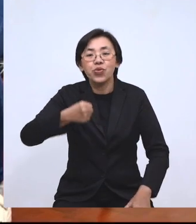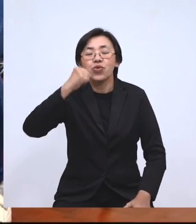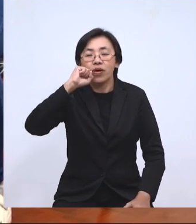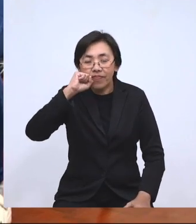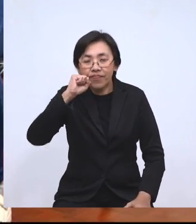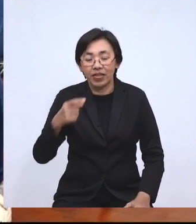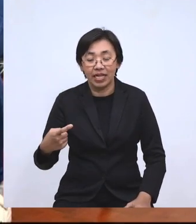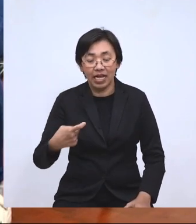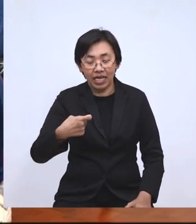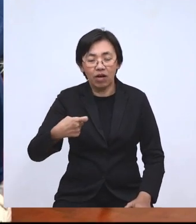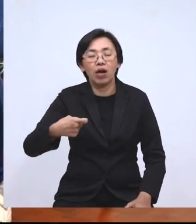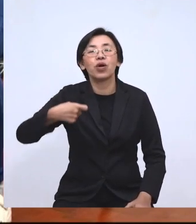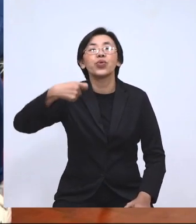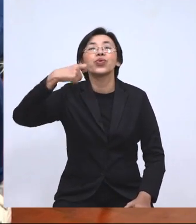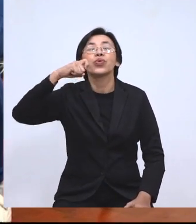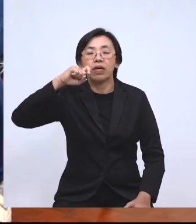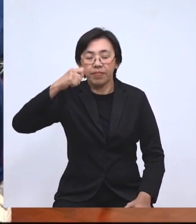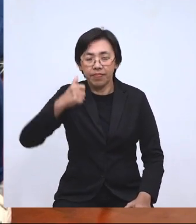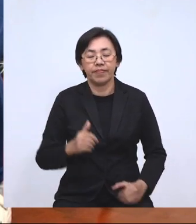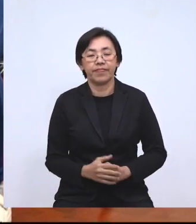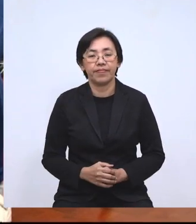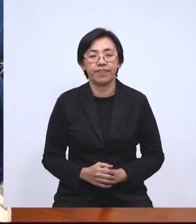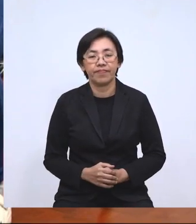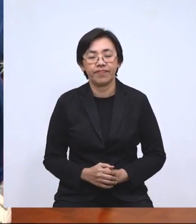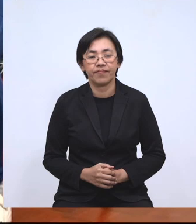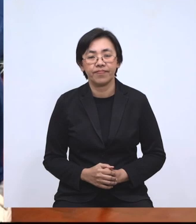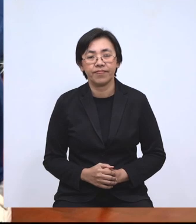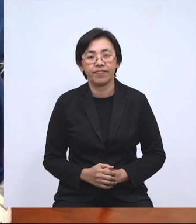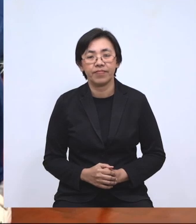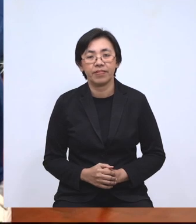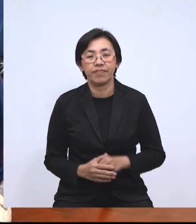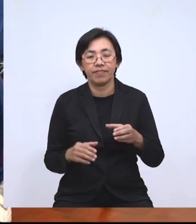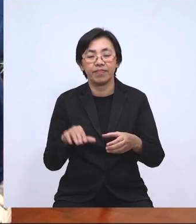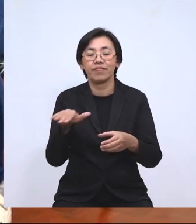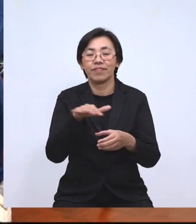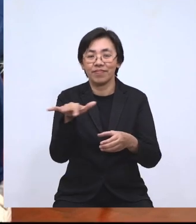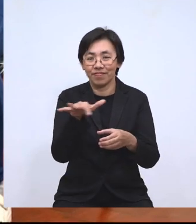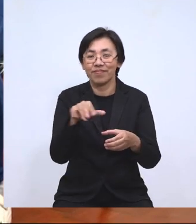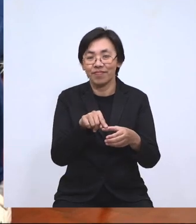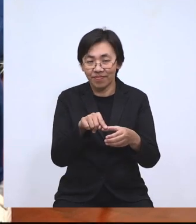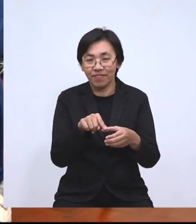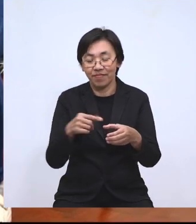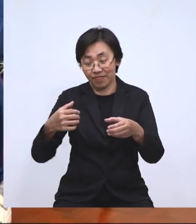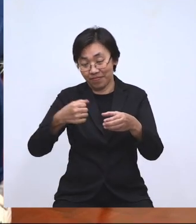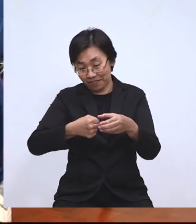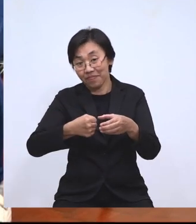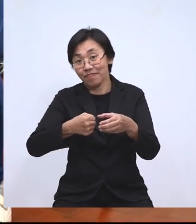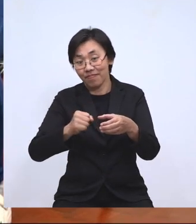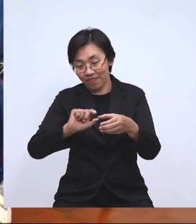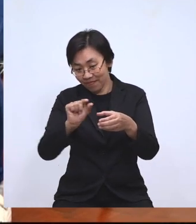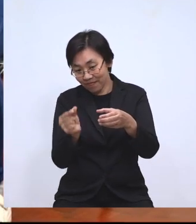ปเกี่ยวไว้ก็ยกได้ไม่ค่อยหก ค่ะก็คือในกรณีอย่างแม่มอสเนี่ยค่ะใช้แก้วธรรมดาแต่ว่าต้องมีหู